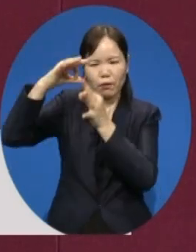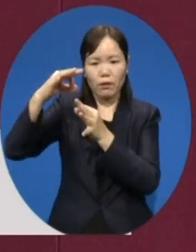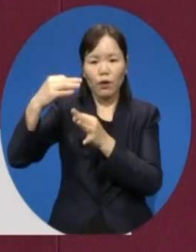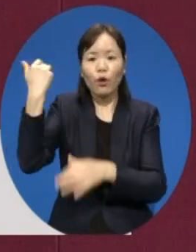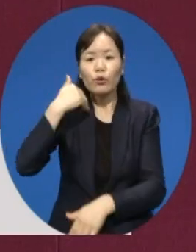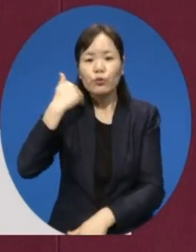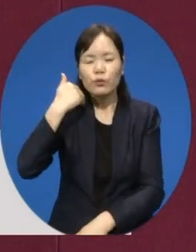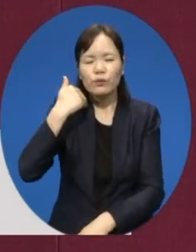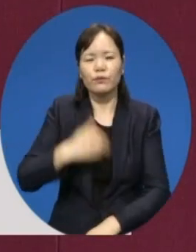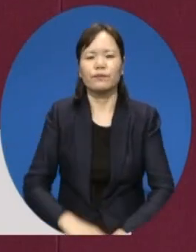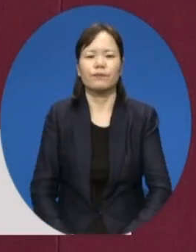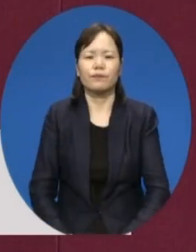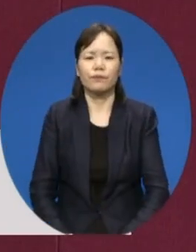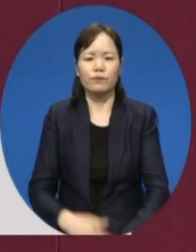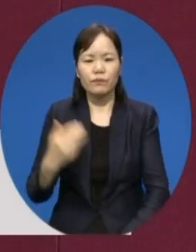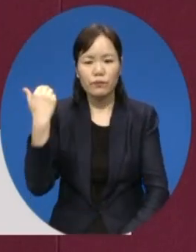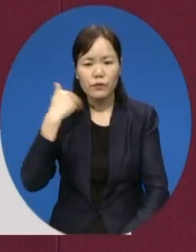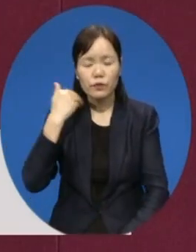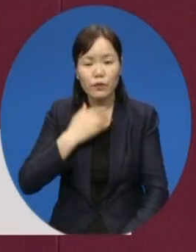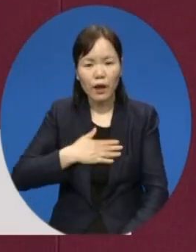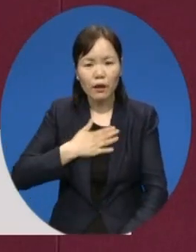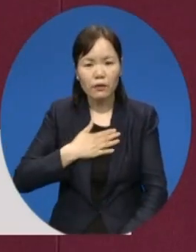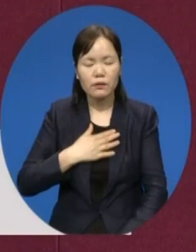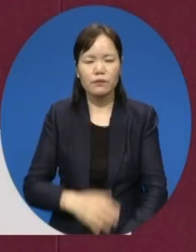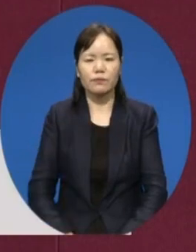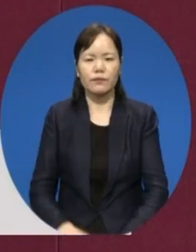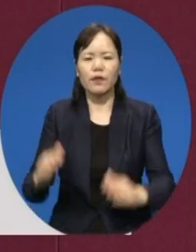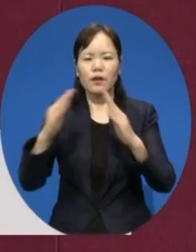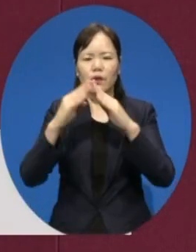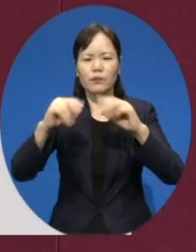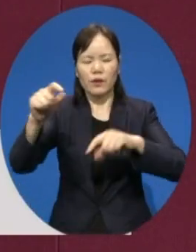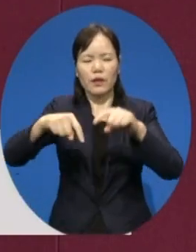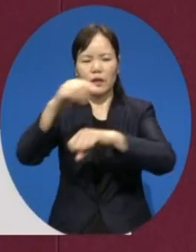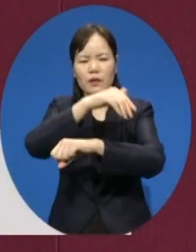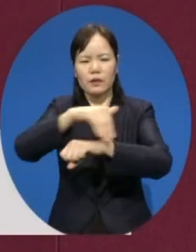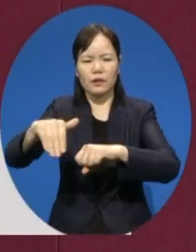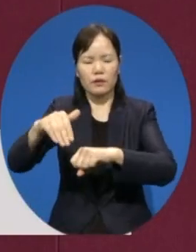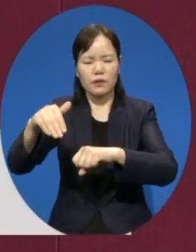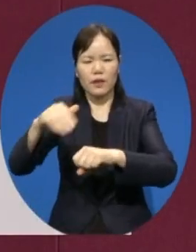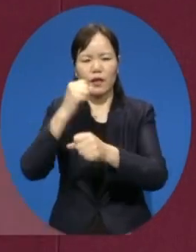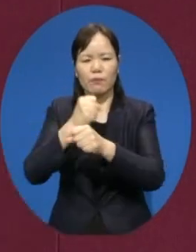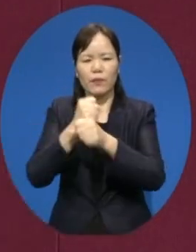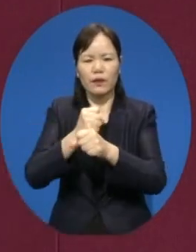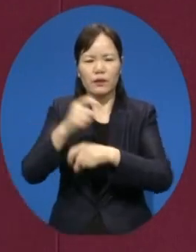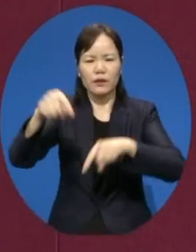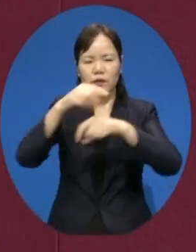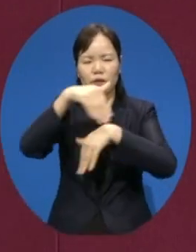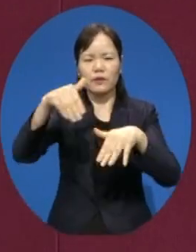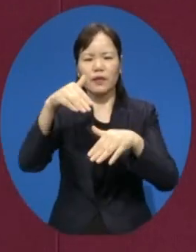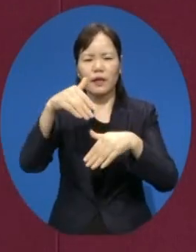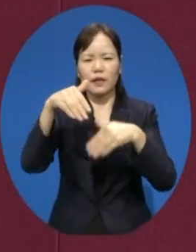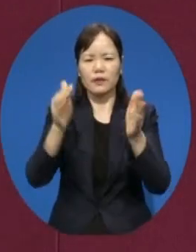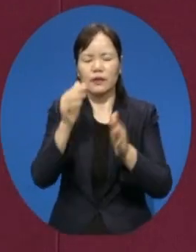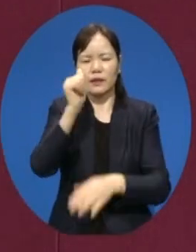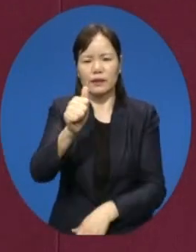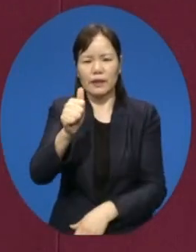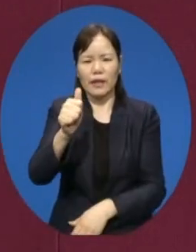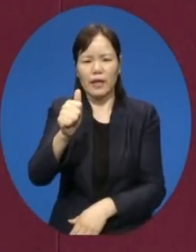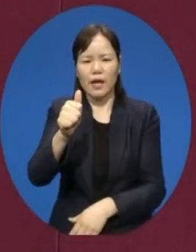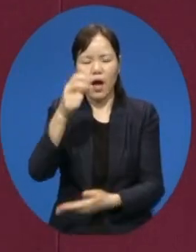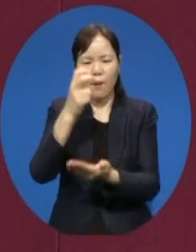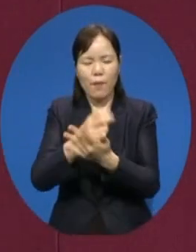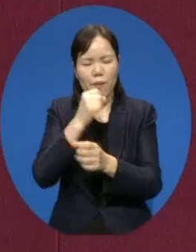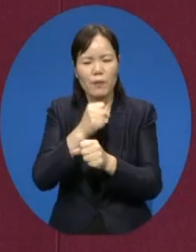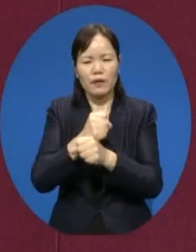주인공 누군지 아시죠? 부동산 정책 다루던 청와대 정책실장 그리고 임대차 3법 밀어붙이던